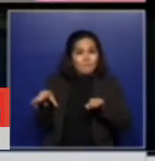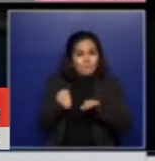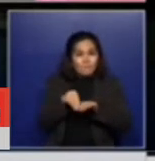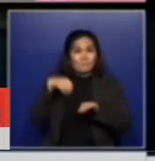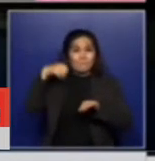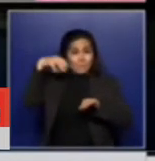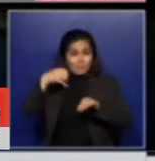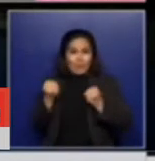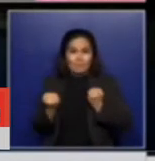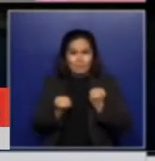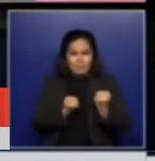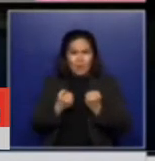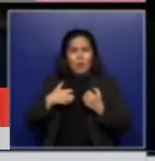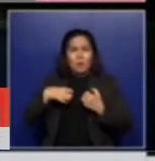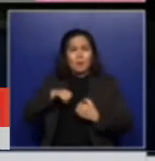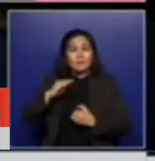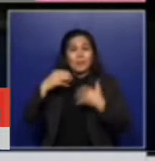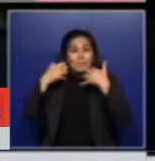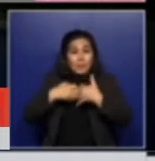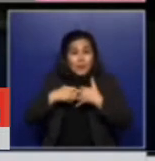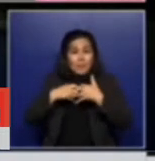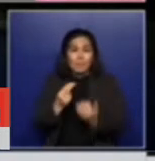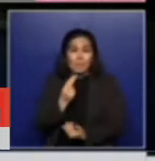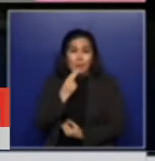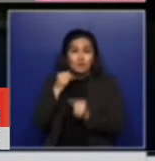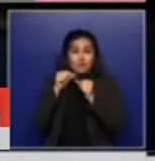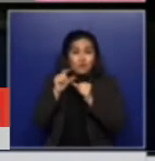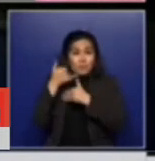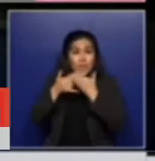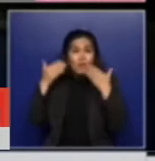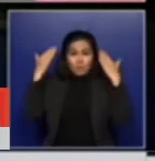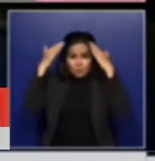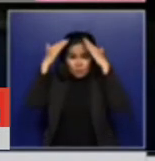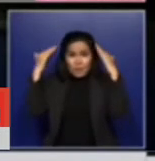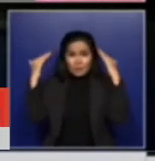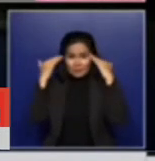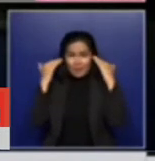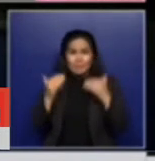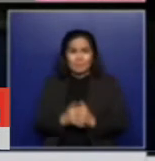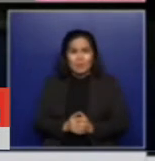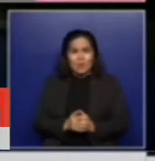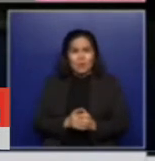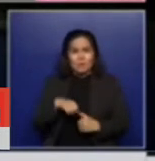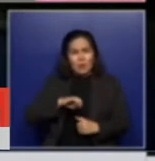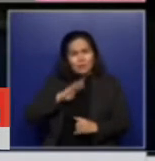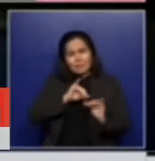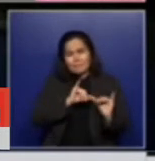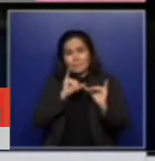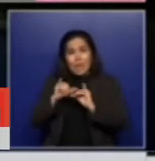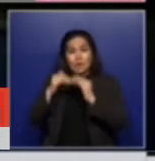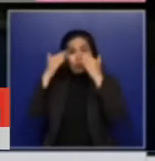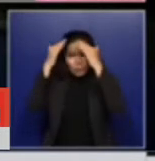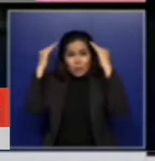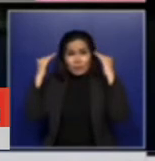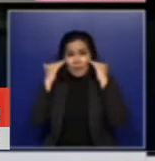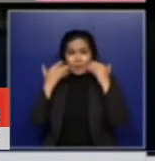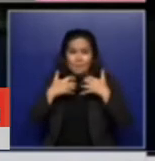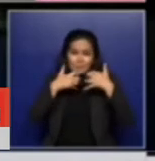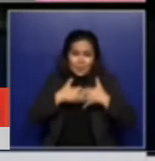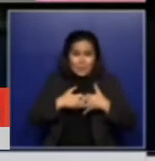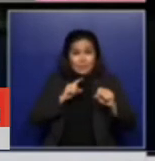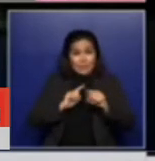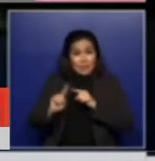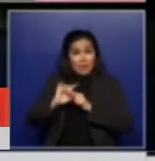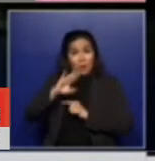ผลิตแบตเตอรี่ไปอยู่เวียดนามนะครับบริษัทที่ทำสแปร์พาร์ทรถยนต์ไฟฟ้าไปอยู่เวียดนามฐานการผลิตของประเทศไ